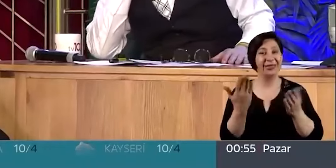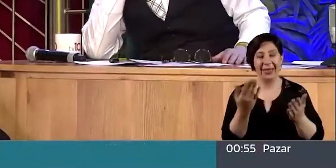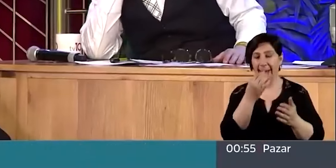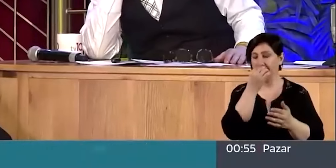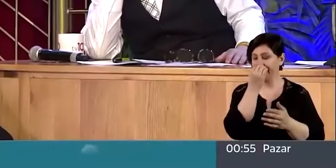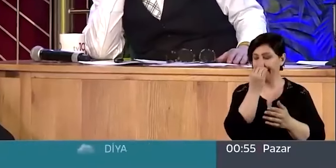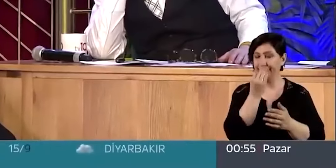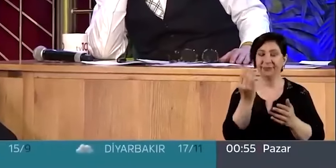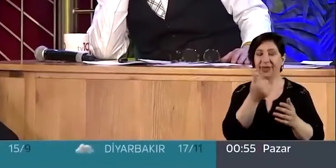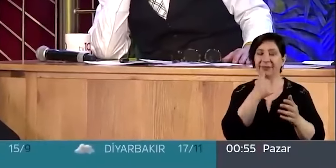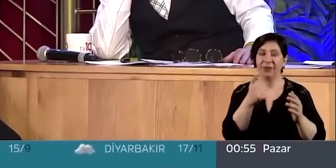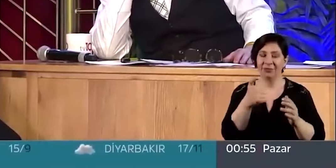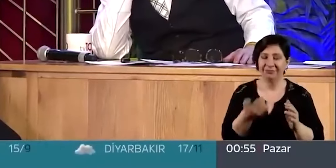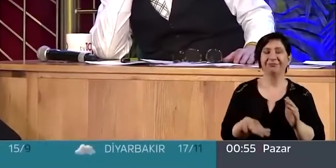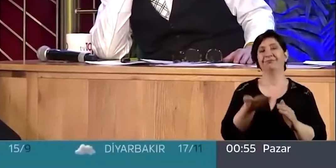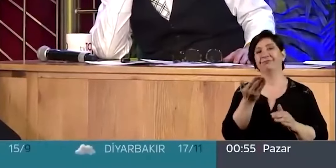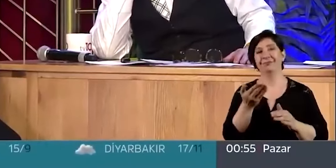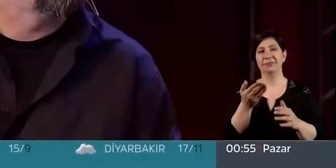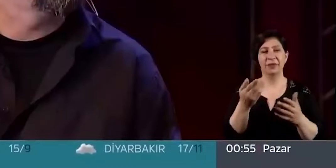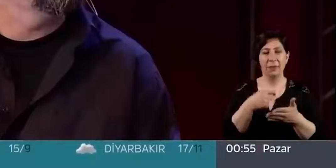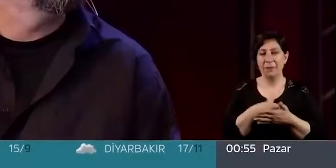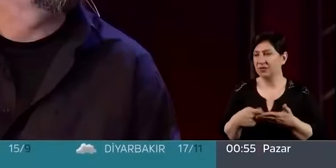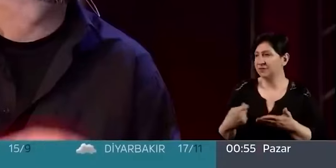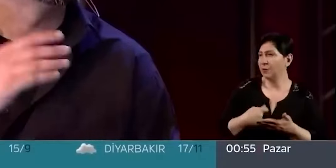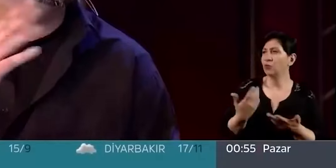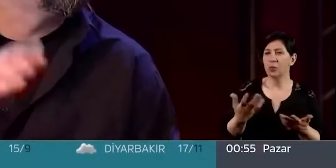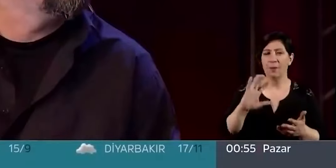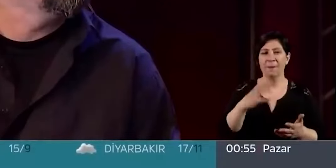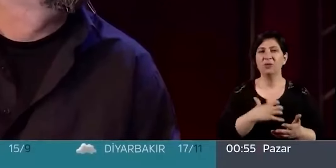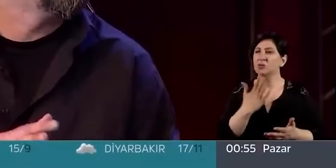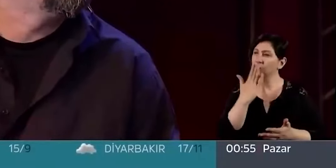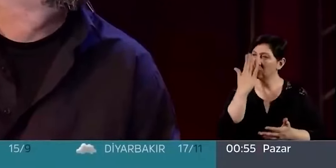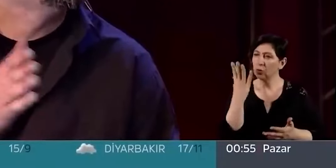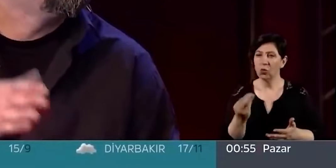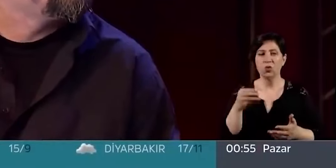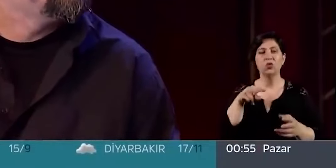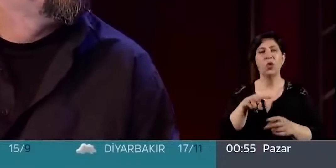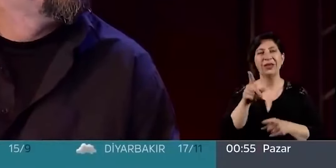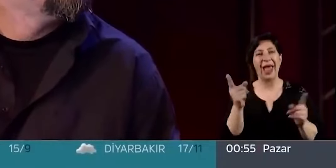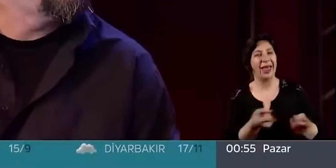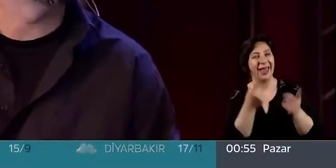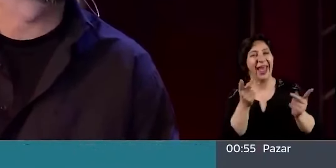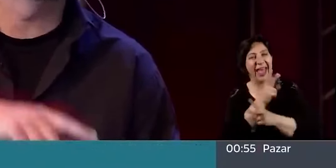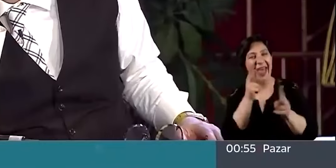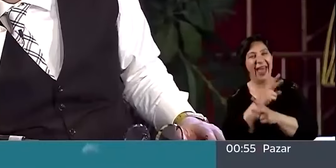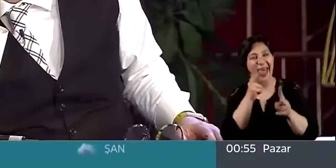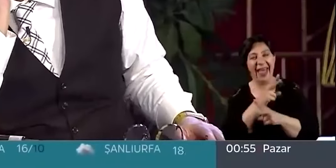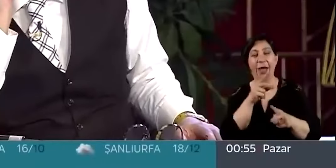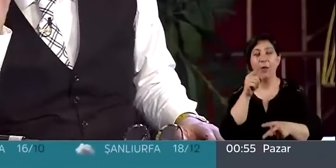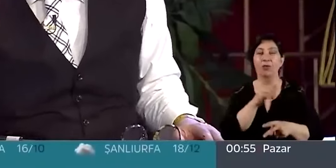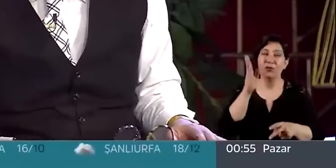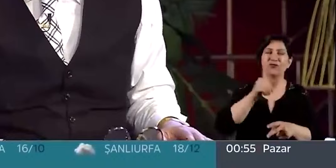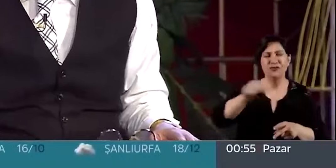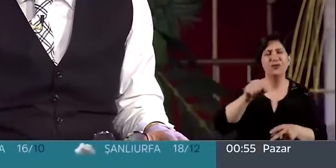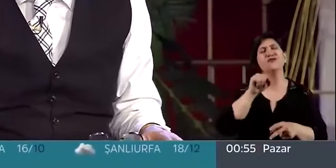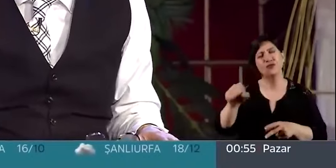biraz. Adam 6'da kaldırmışsın. Doğru düzgün maaş vermiyorsun. Patronunla gıcık oluyor yolda. Sen onu güldürüyorsun. Ya. Sen artık desen ki şunu vur gider